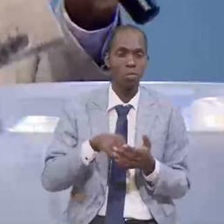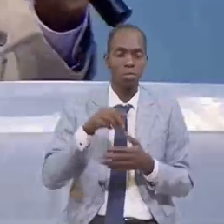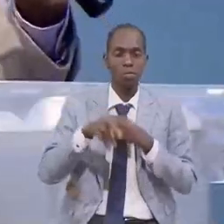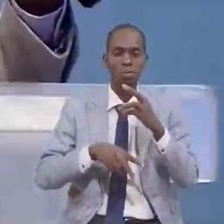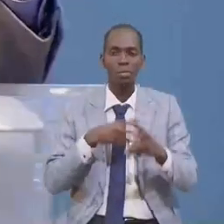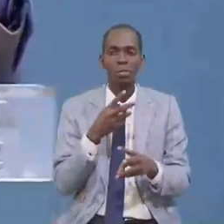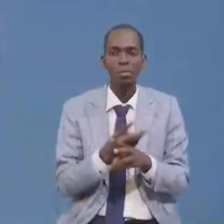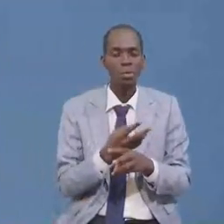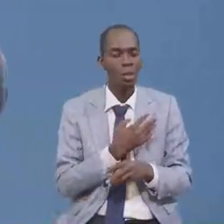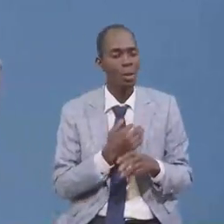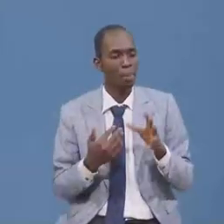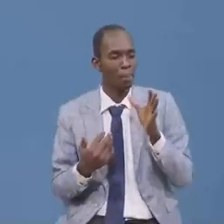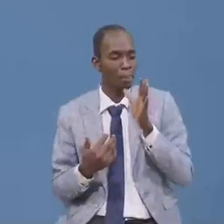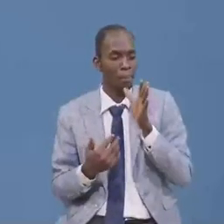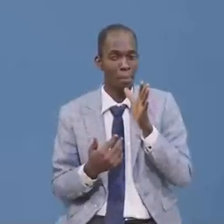papa et maman,